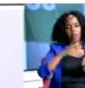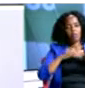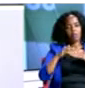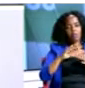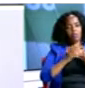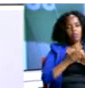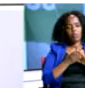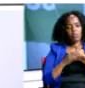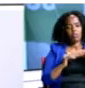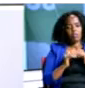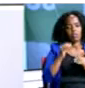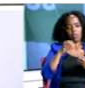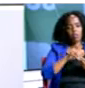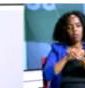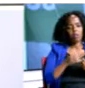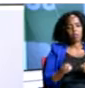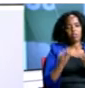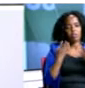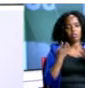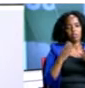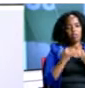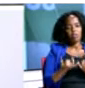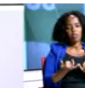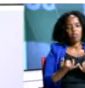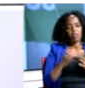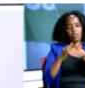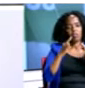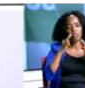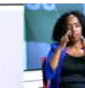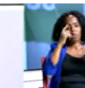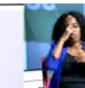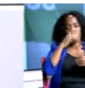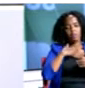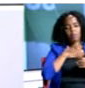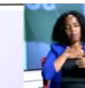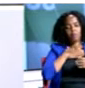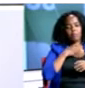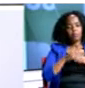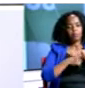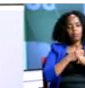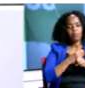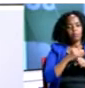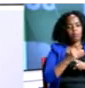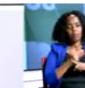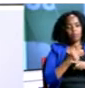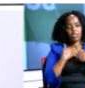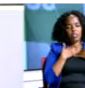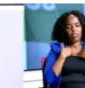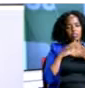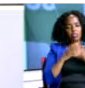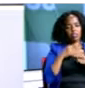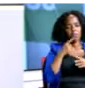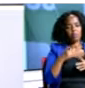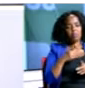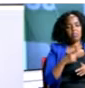akkasii osoo kana caalaa heddummate ammaaf kana hin darbu jennee amanna addunyaan muuxannoo akkasii qabdi hin uumamaa